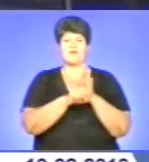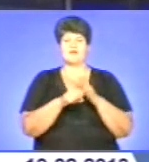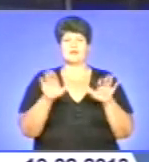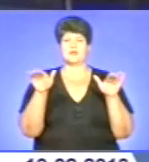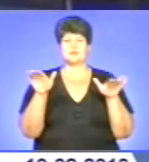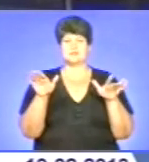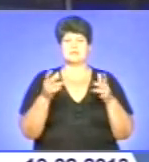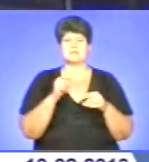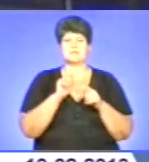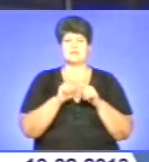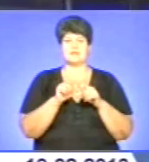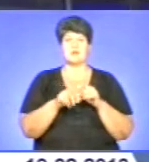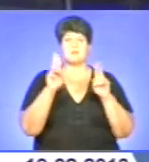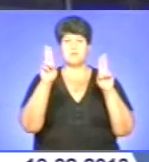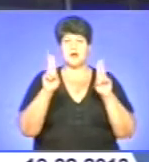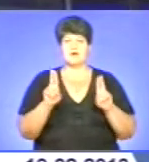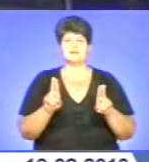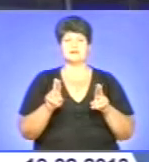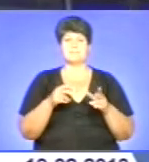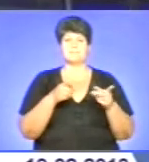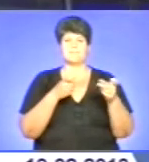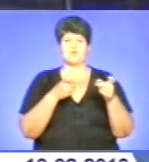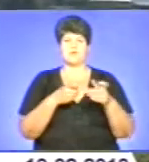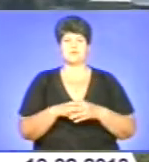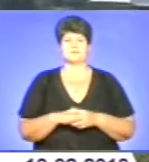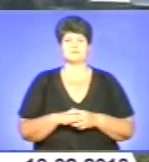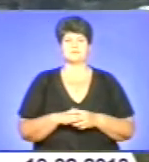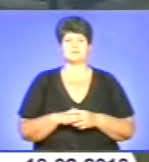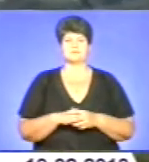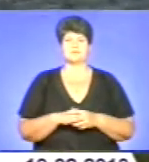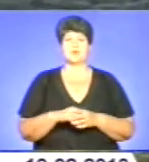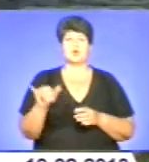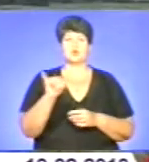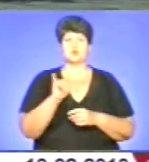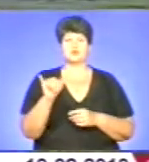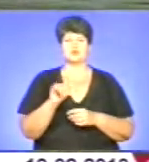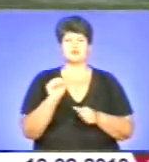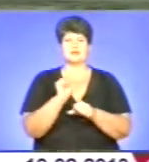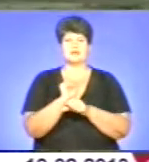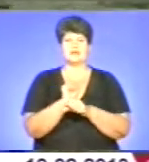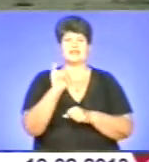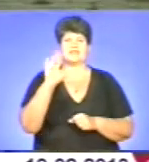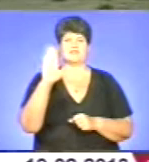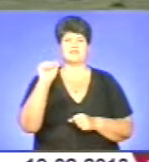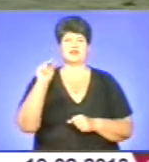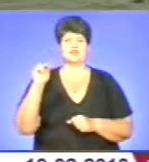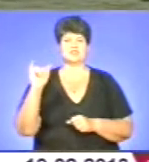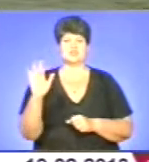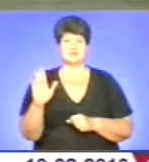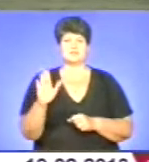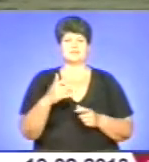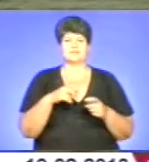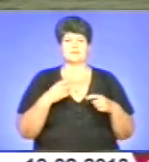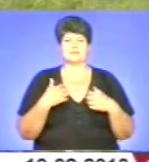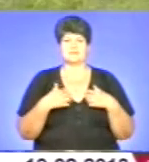перевіряють правила полювання подробиці у сюжеті у суботу на Пристані івачівського водоймища метушаться чоловіків